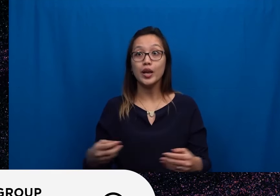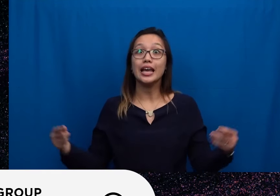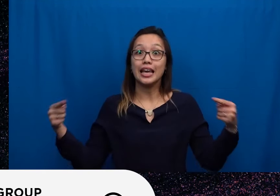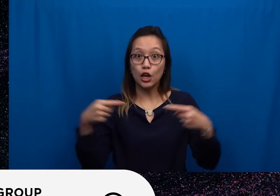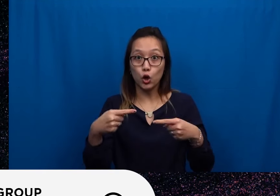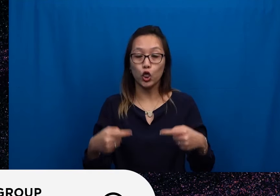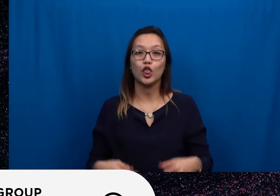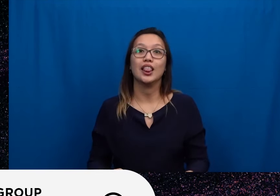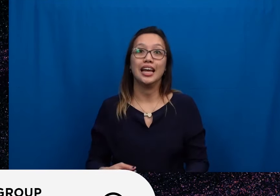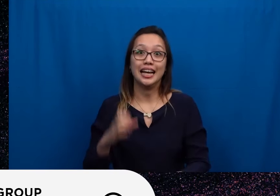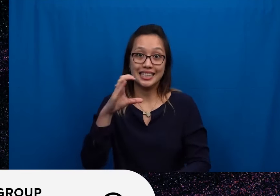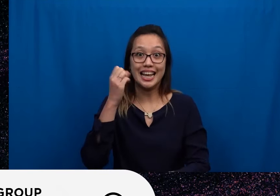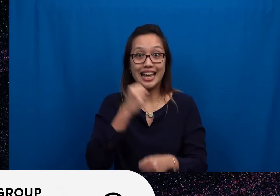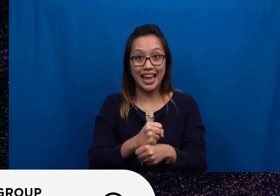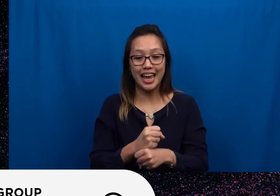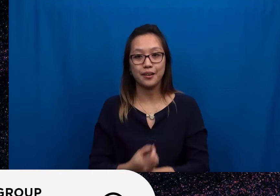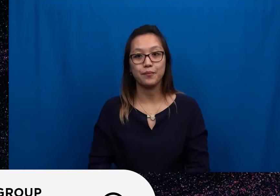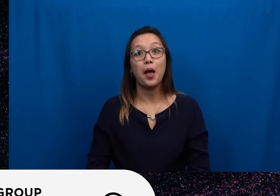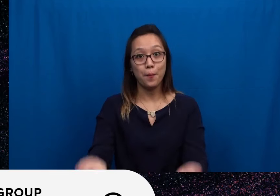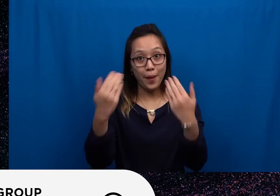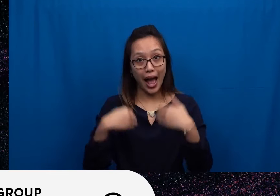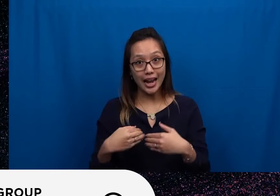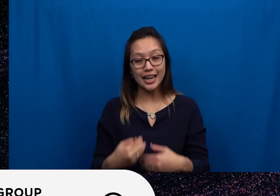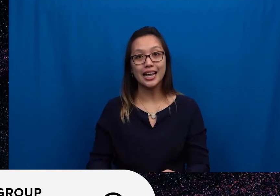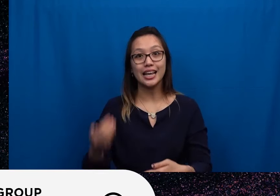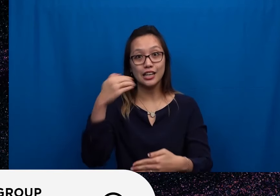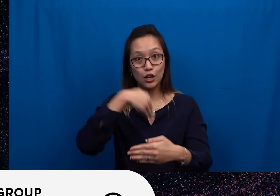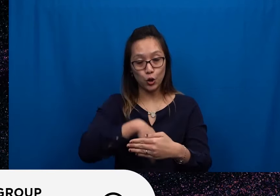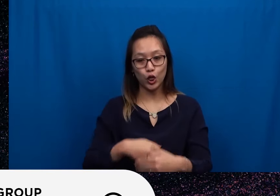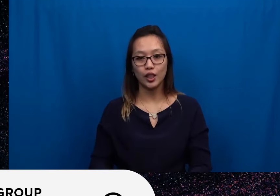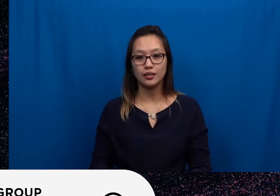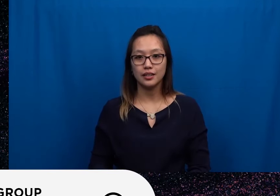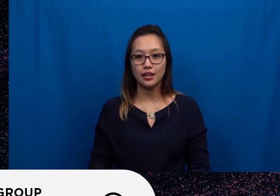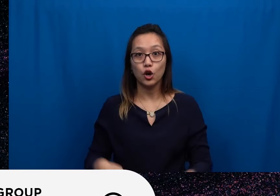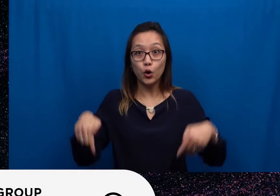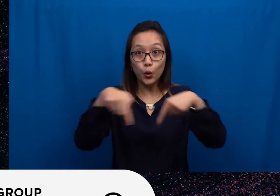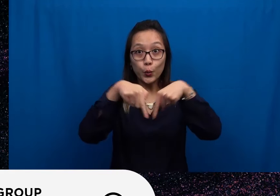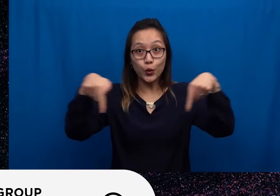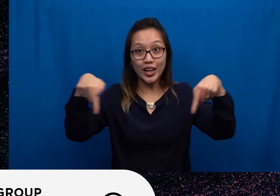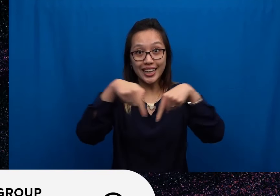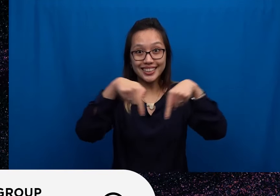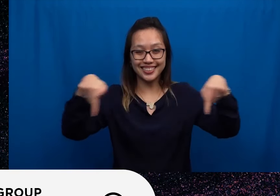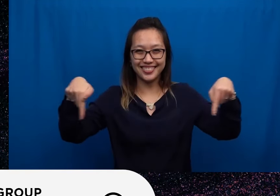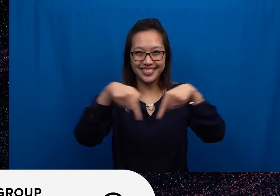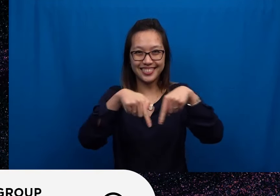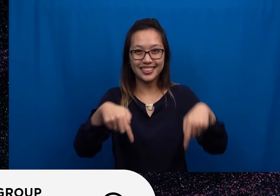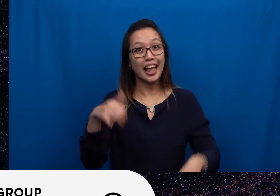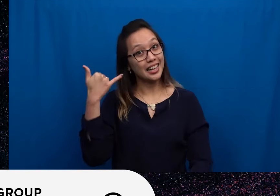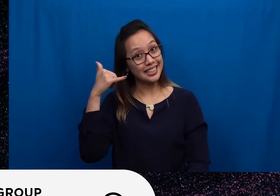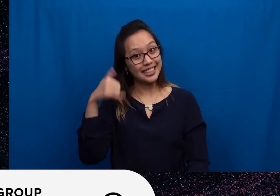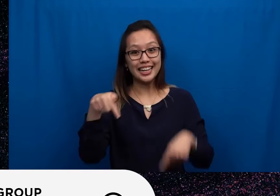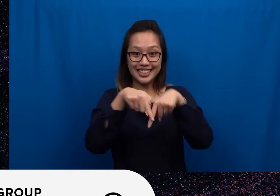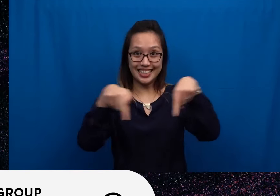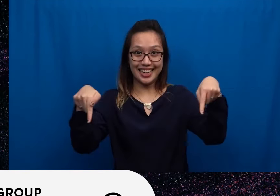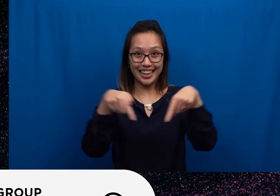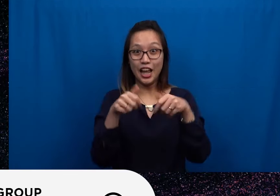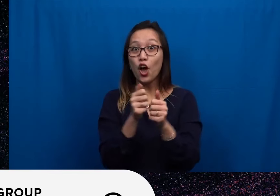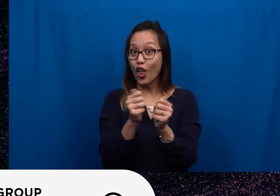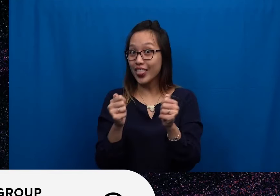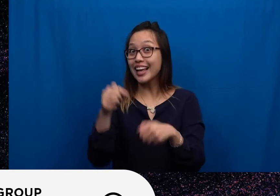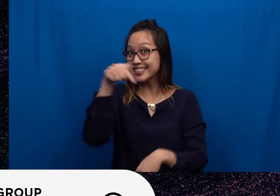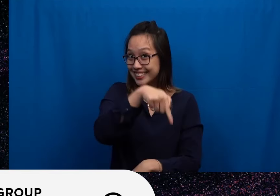soal CG, Anda ingin bergabung di dalamnya, Anda bisa menghubungi nomor hotline CG yang tertera di layar TV